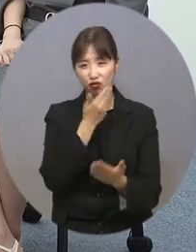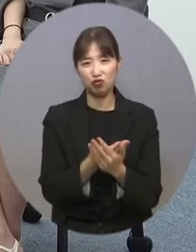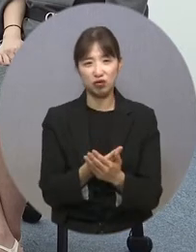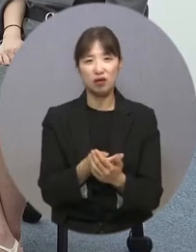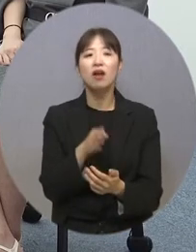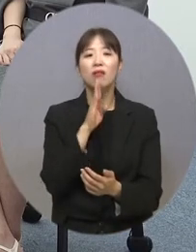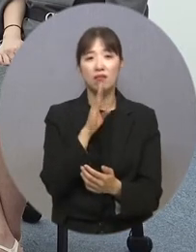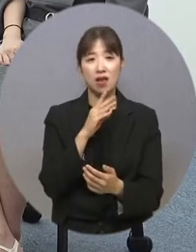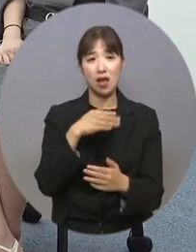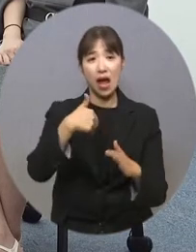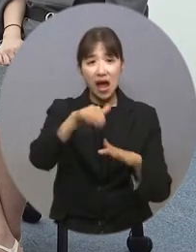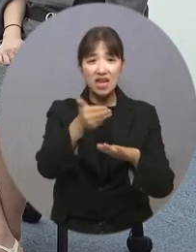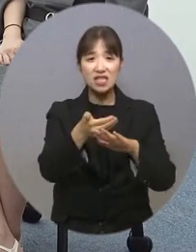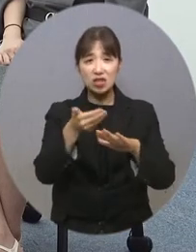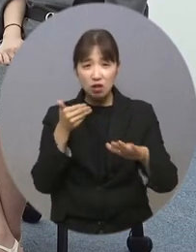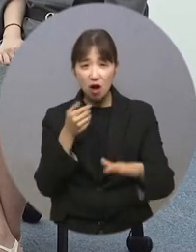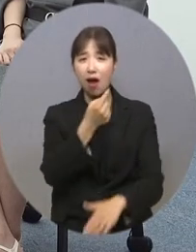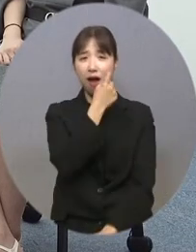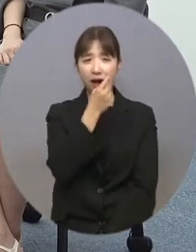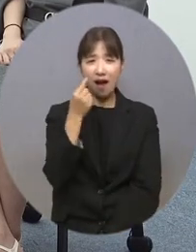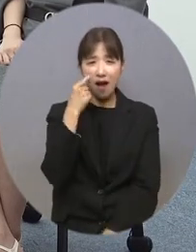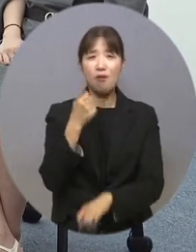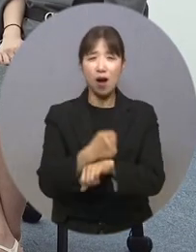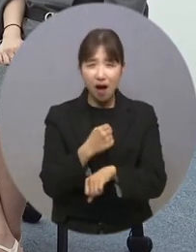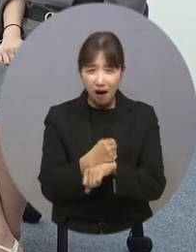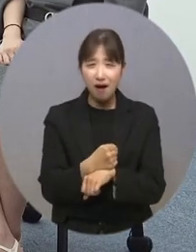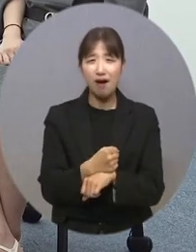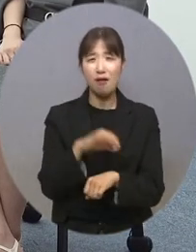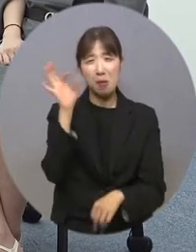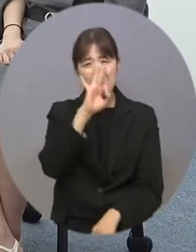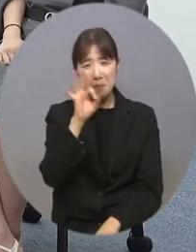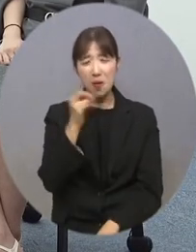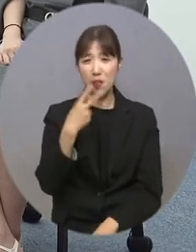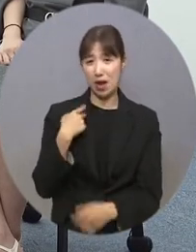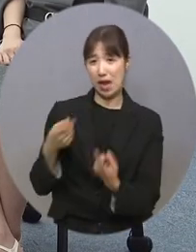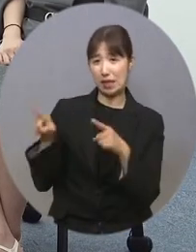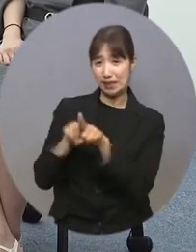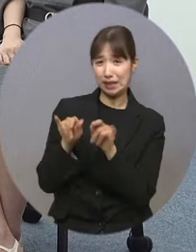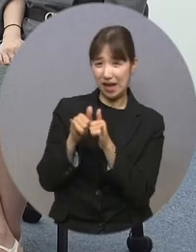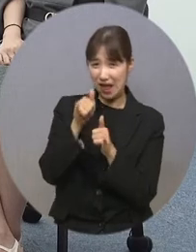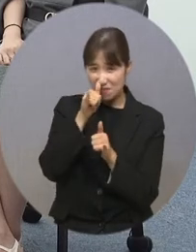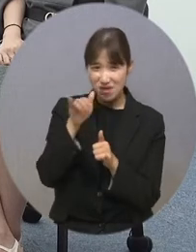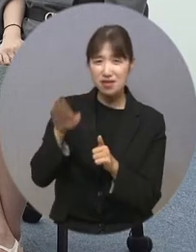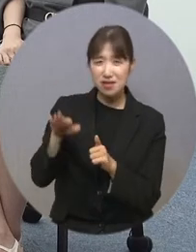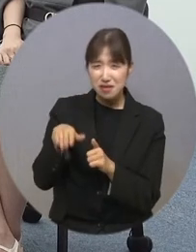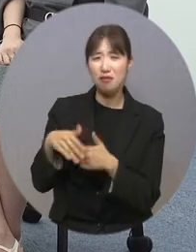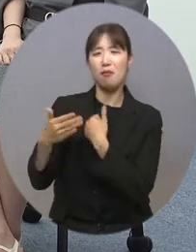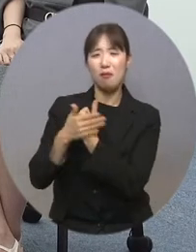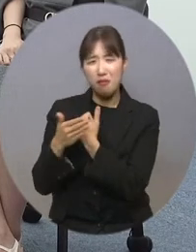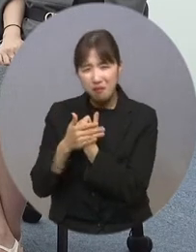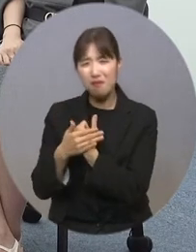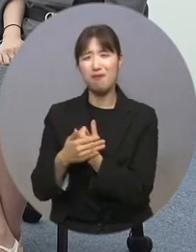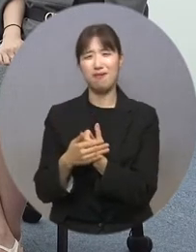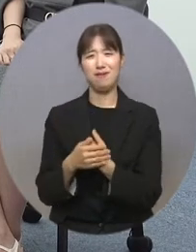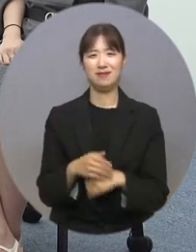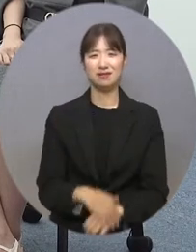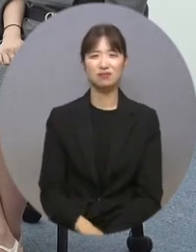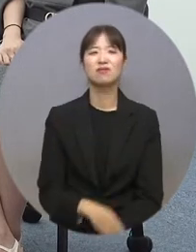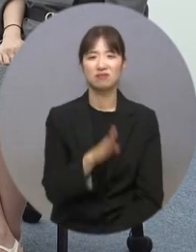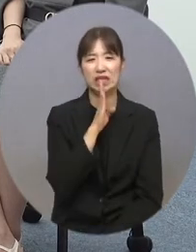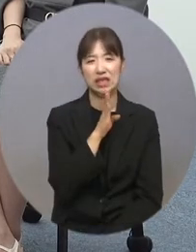가기 전에도 알아 보려고 하고 4가지 가는 사람이 있으면 또 그대로 알아봐달라고 왜 그렇죠